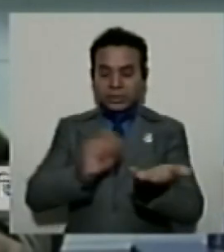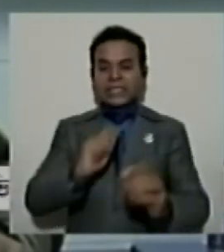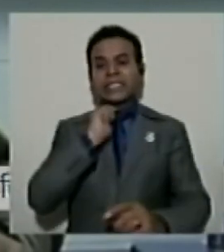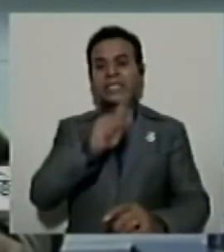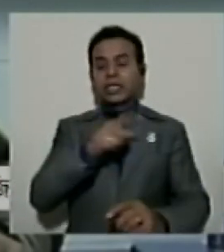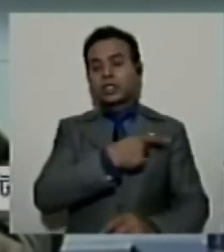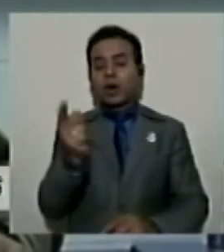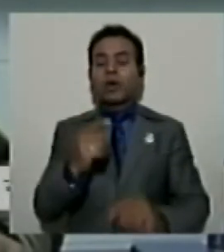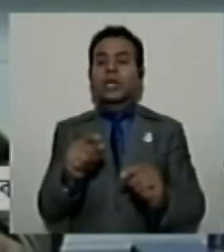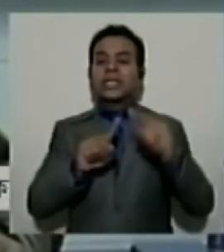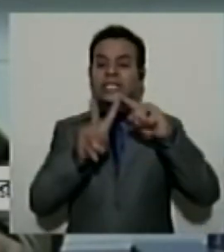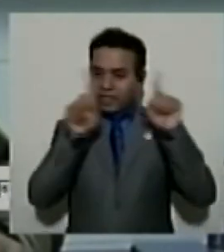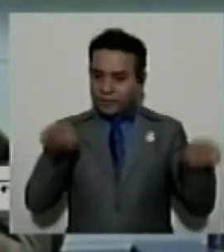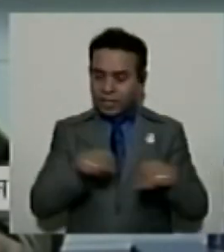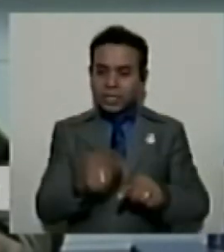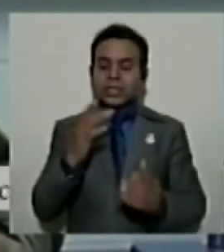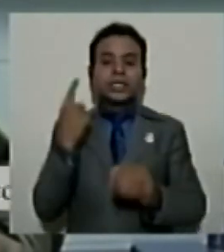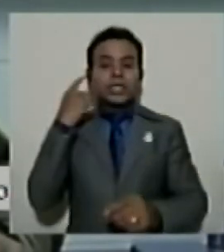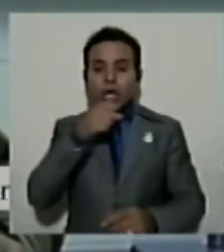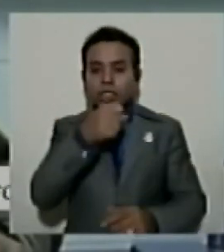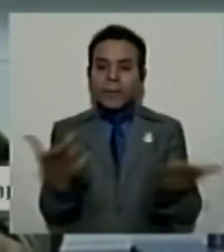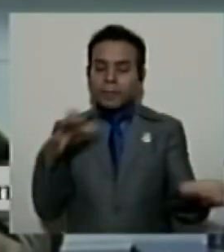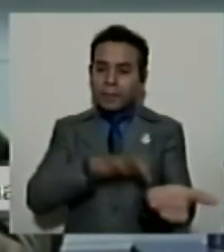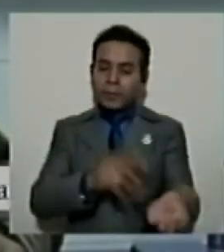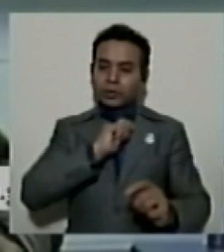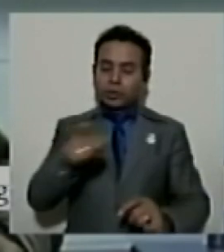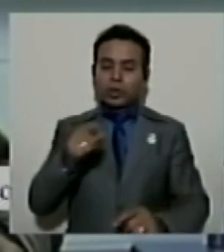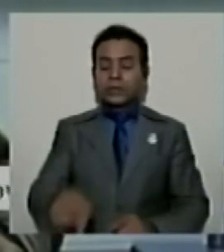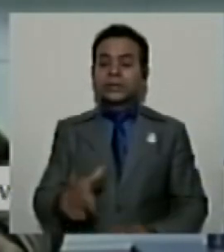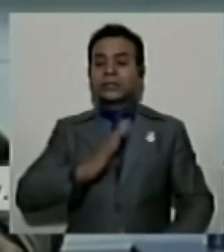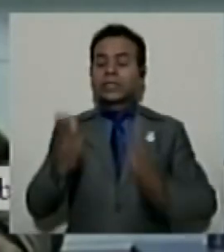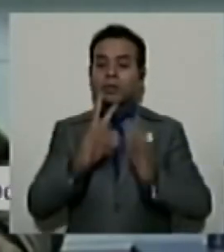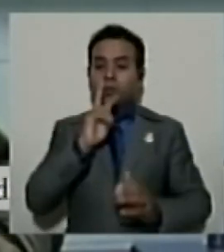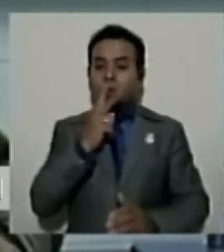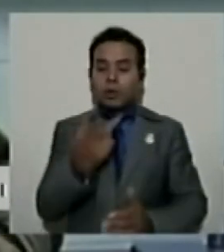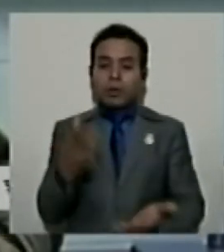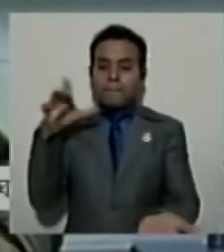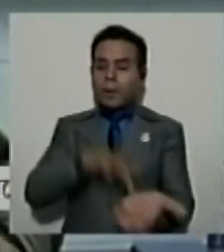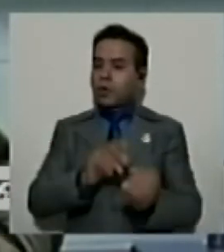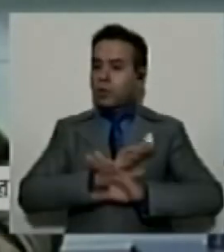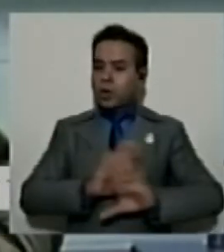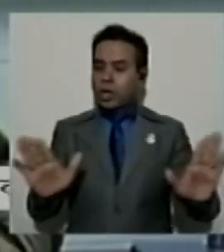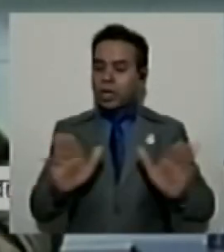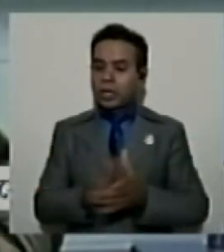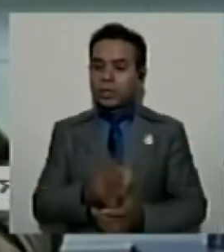থাকেন আমরা তাদের বিরুদ্ধে তথ্যের অধিকার আইনে আমরা ব্যবস্থা নিব। আজকের এই প্রেস ব্রিফিং আমি বলতে চাই